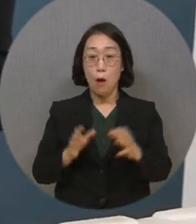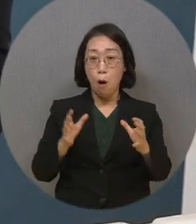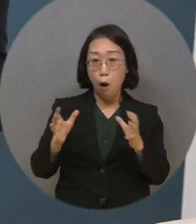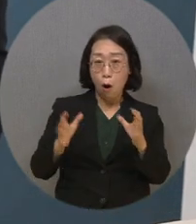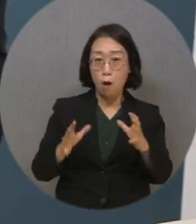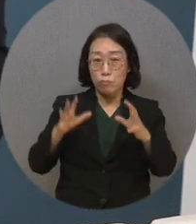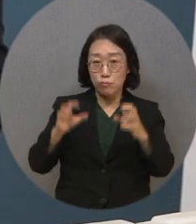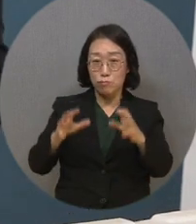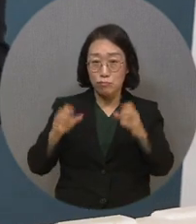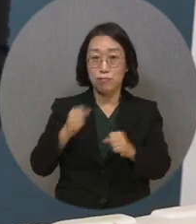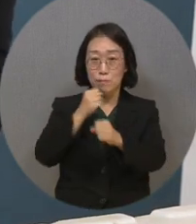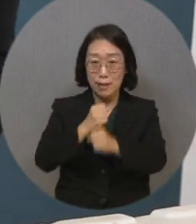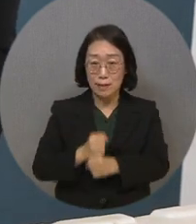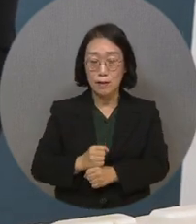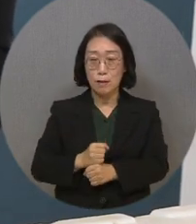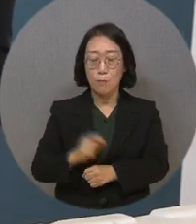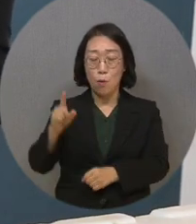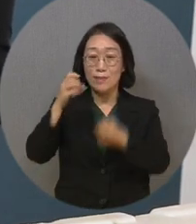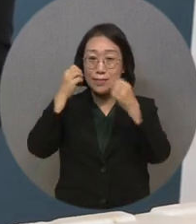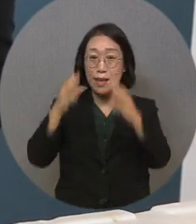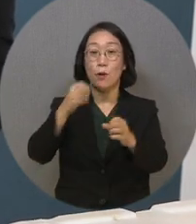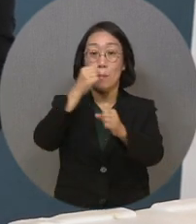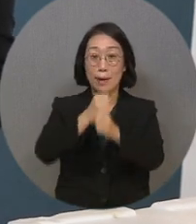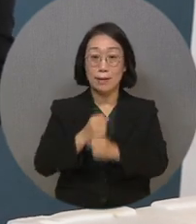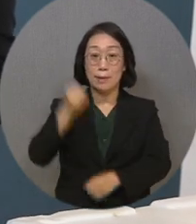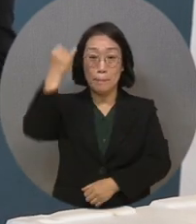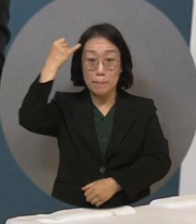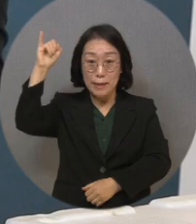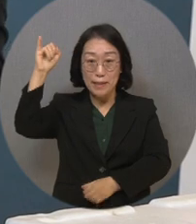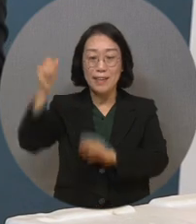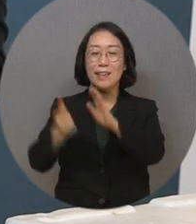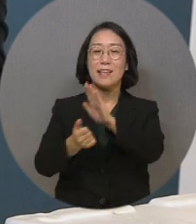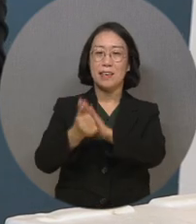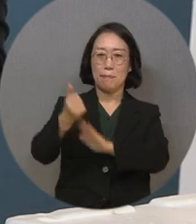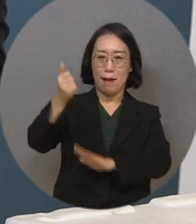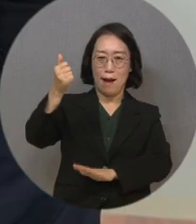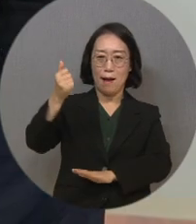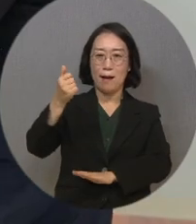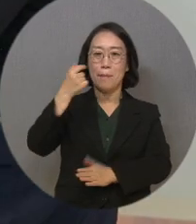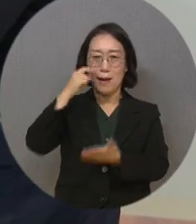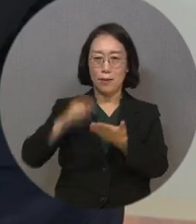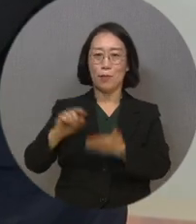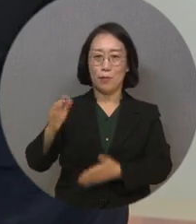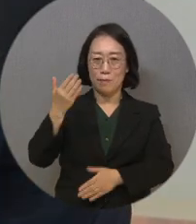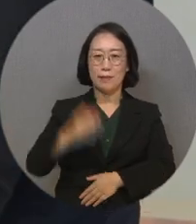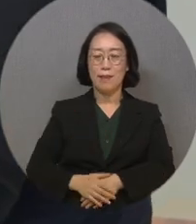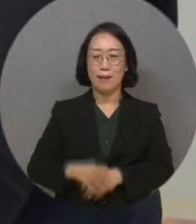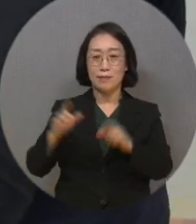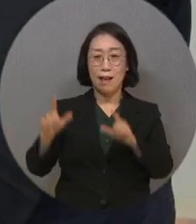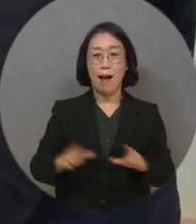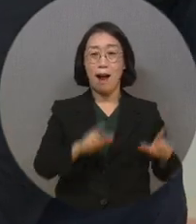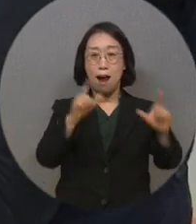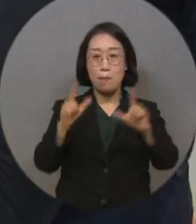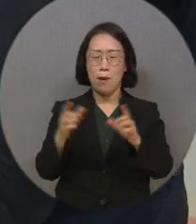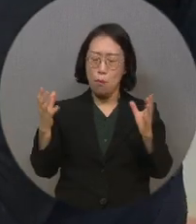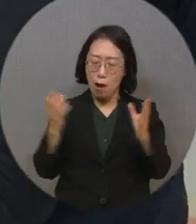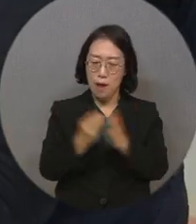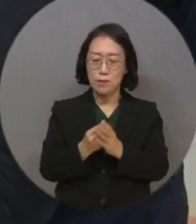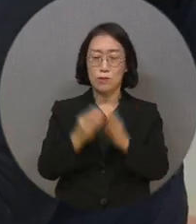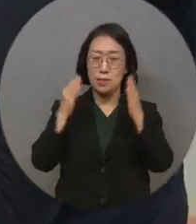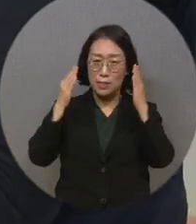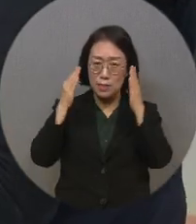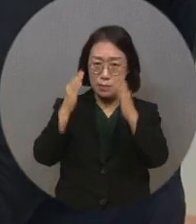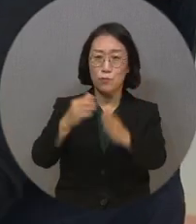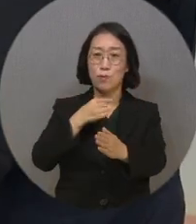작업에서 무엇인가를 창조해낸다는 새로운 희망을 얻습니다. 주어진 삶에 더 충실하리라는